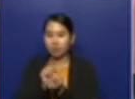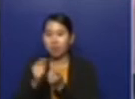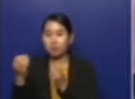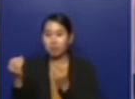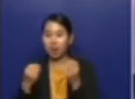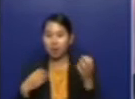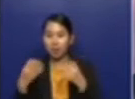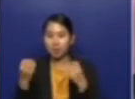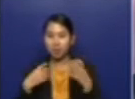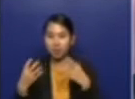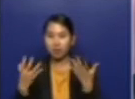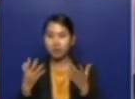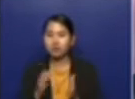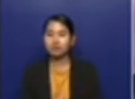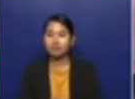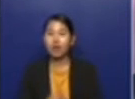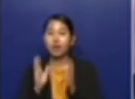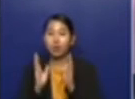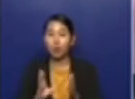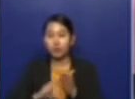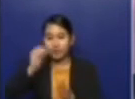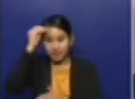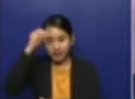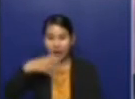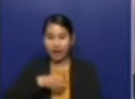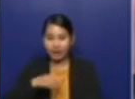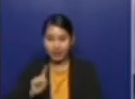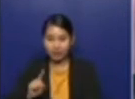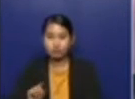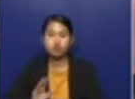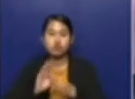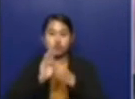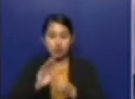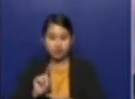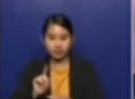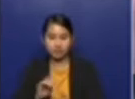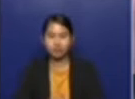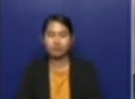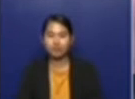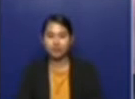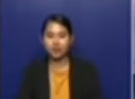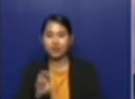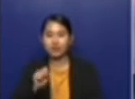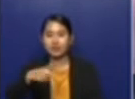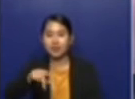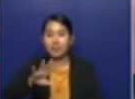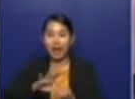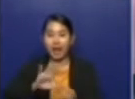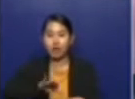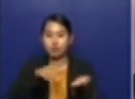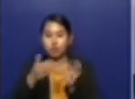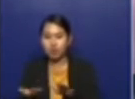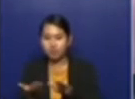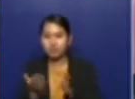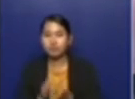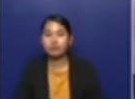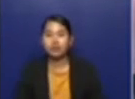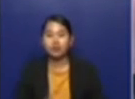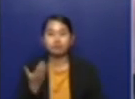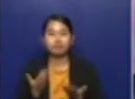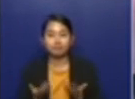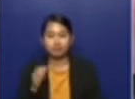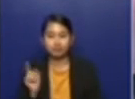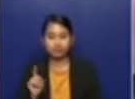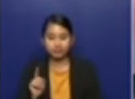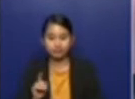ะครับสิ่งที่เขาเรียกร้องไม่ว่าจะเป็นเรื่องของการยุบสภาผู้แทนราษฎรไม่ว่าจะเป็น